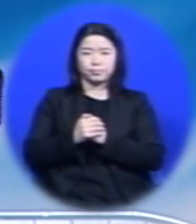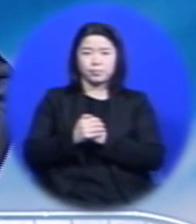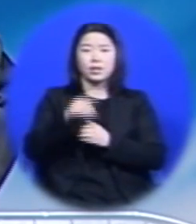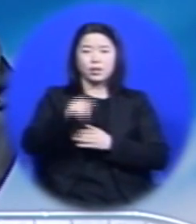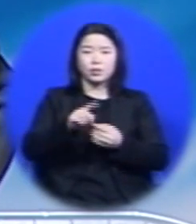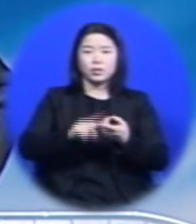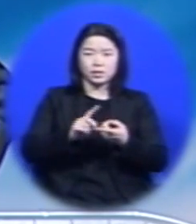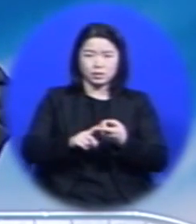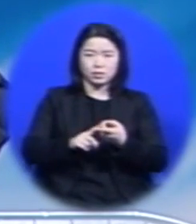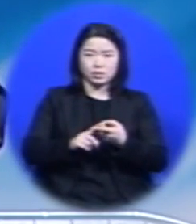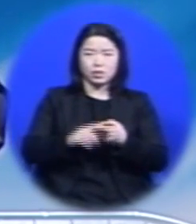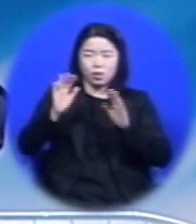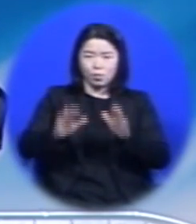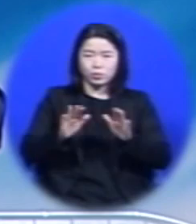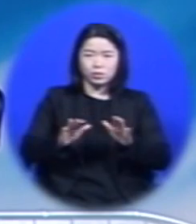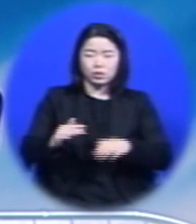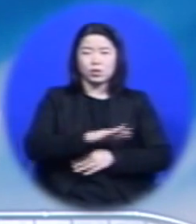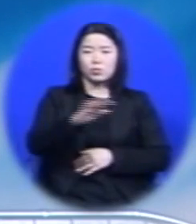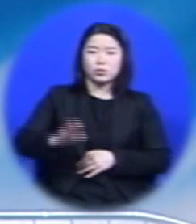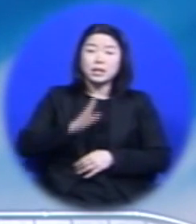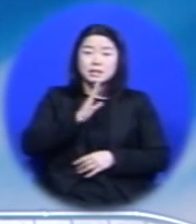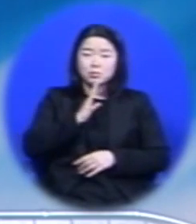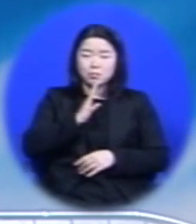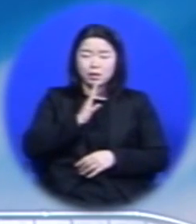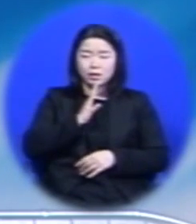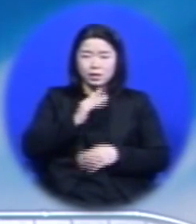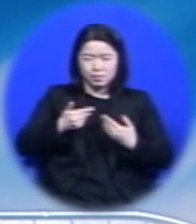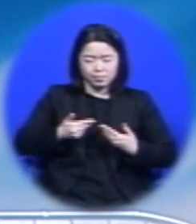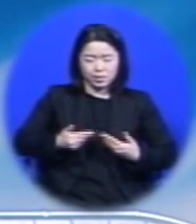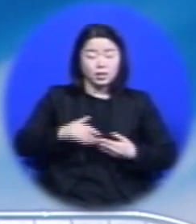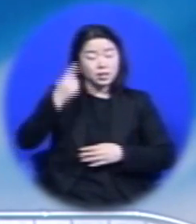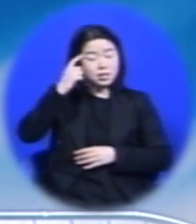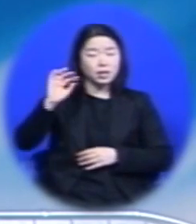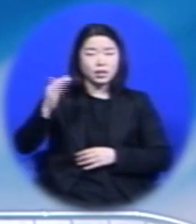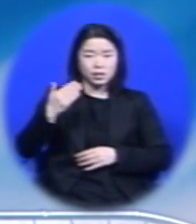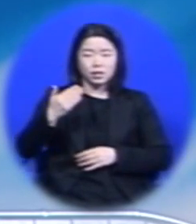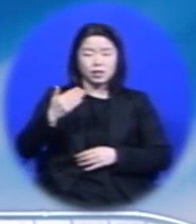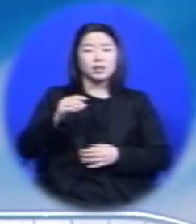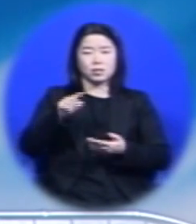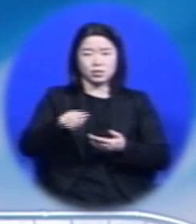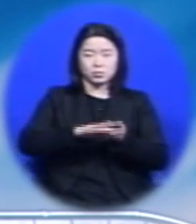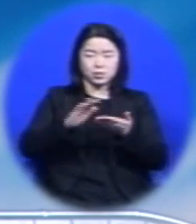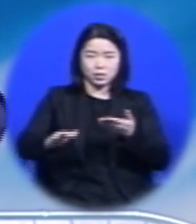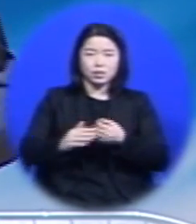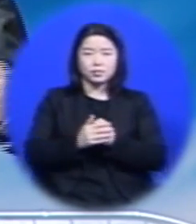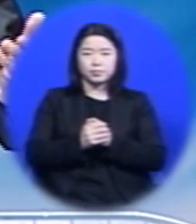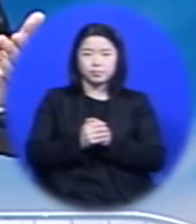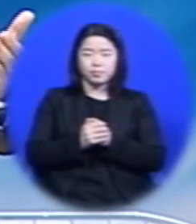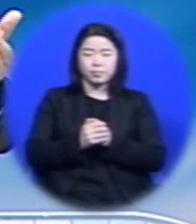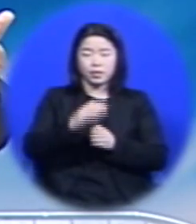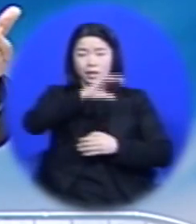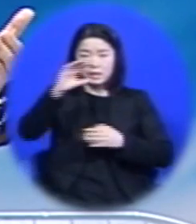그 점이 오늘 우리가 정말 진지하게 생각해 봐야 되는 겁니다